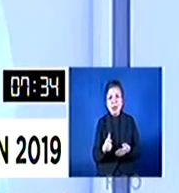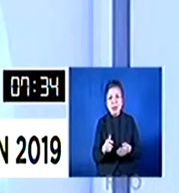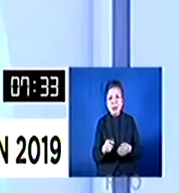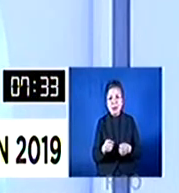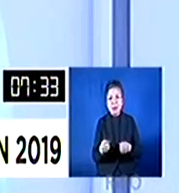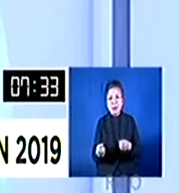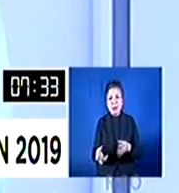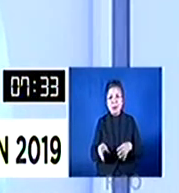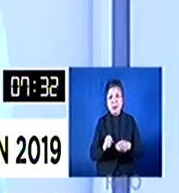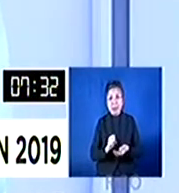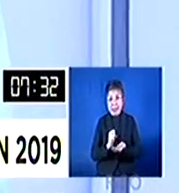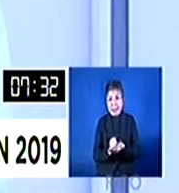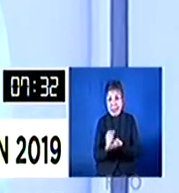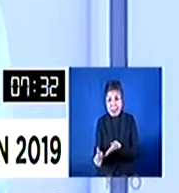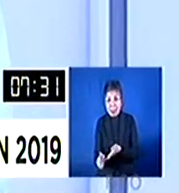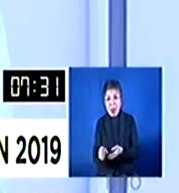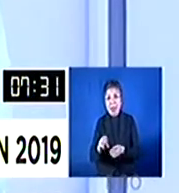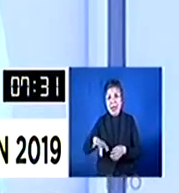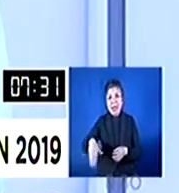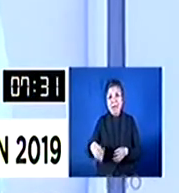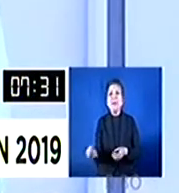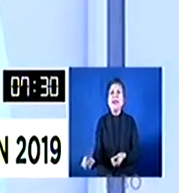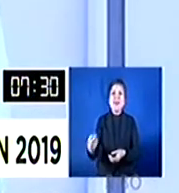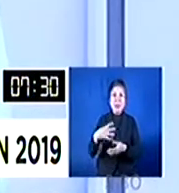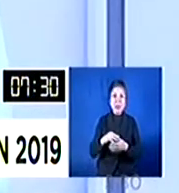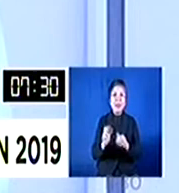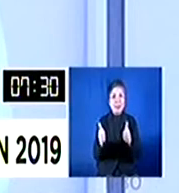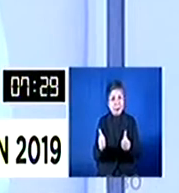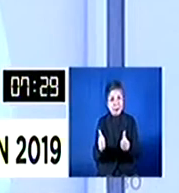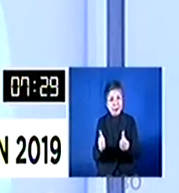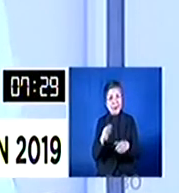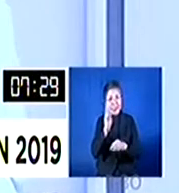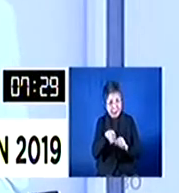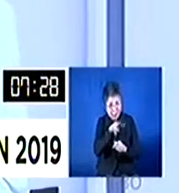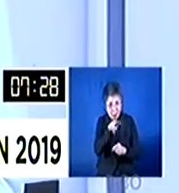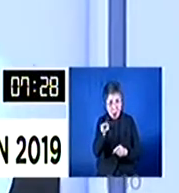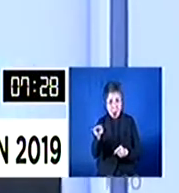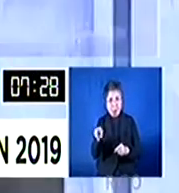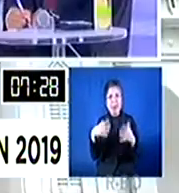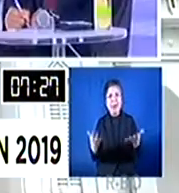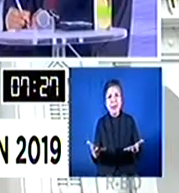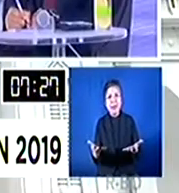output daripada dana transfer ke daerah tersebut bisa dipantau? Saya kira itu.